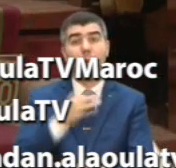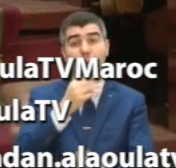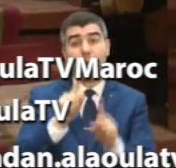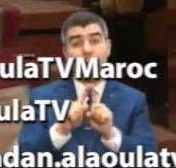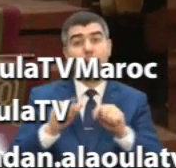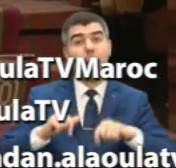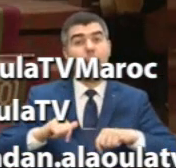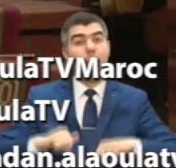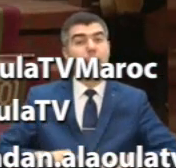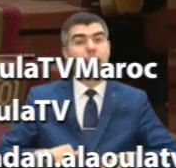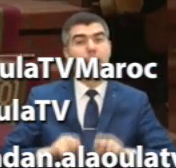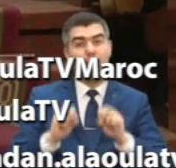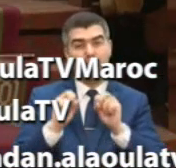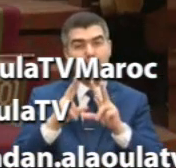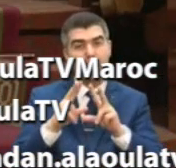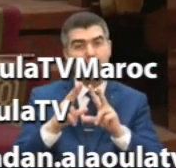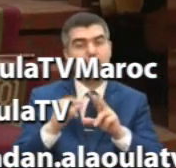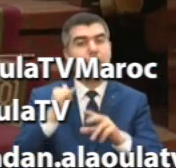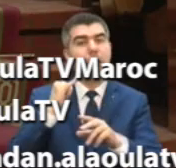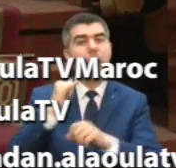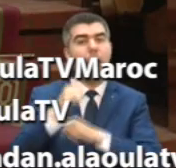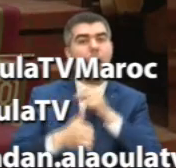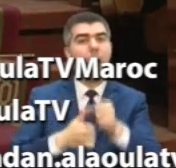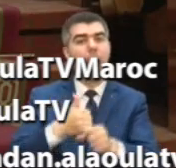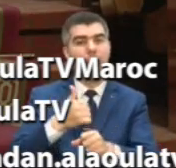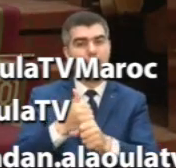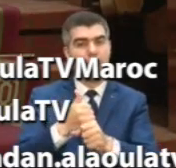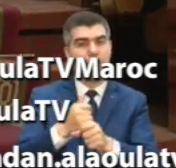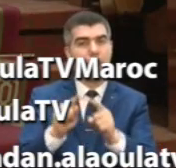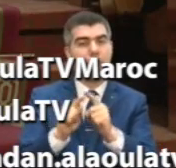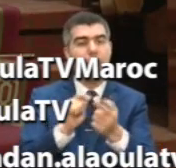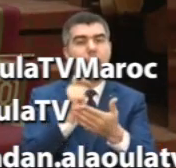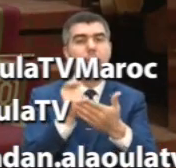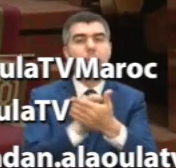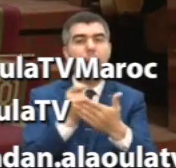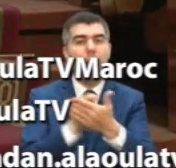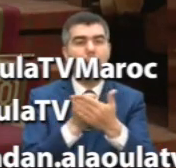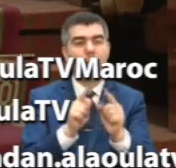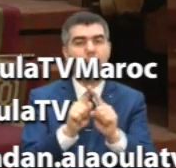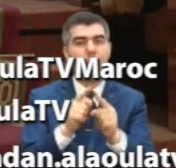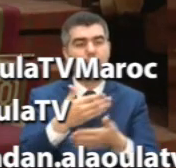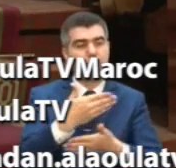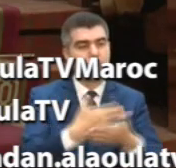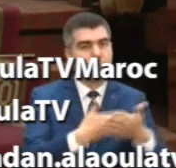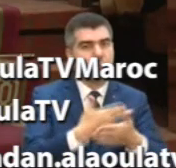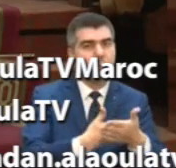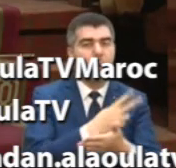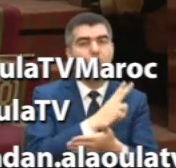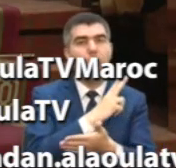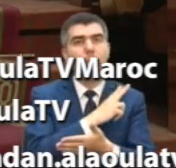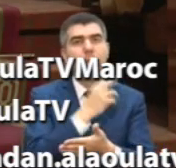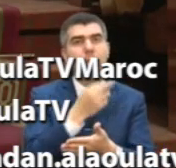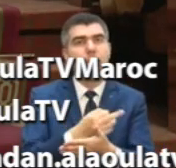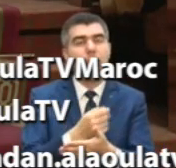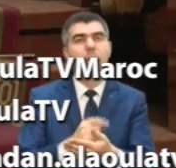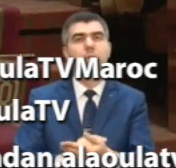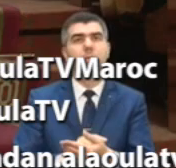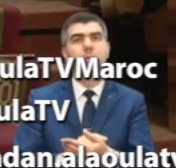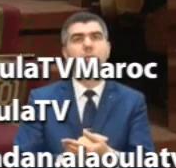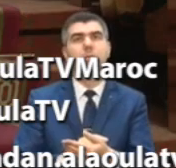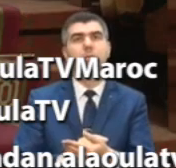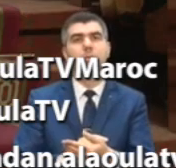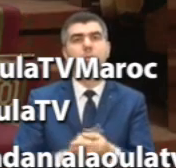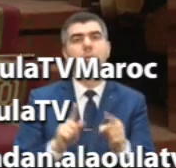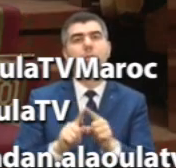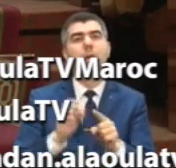الوصية توافق كل سنة على طلبات الأساتذة والأستاذات على